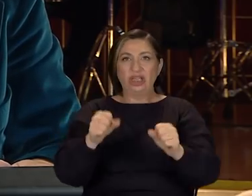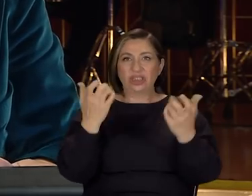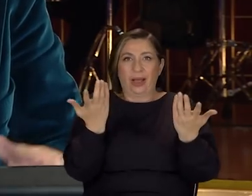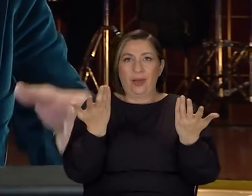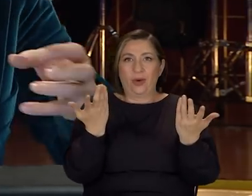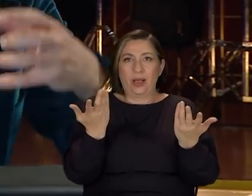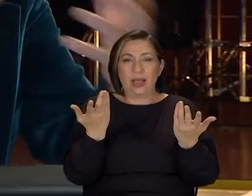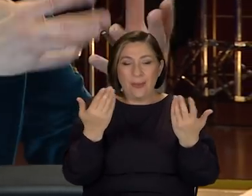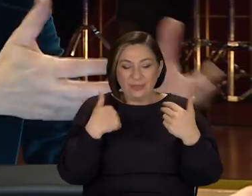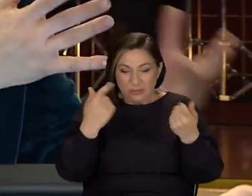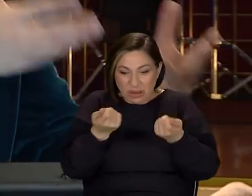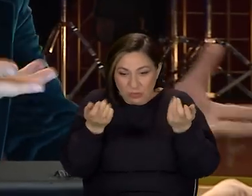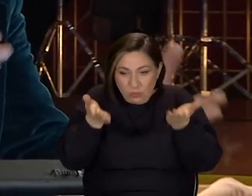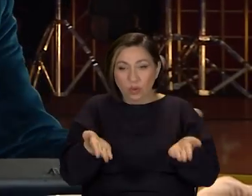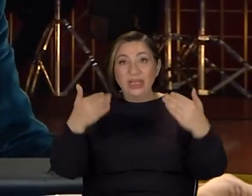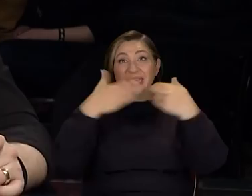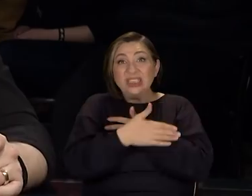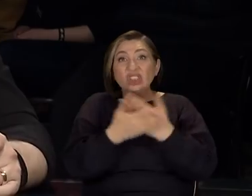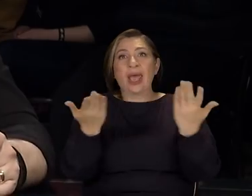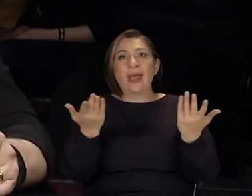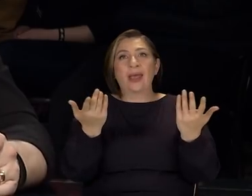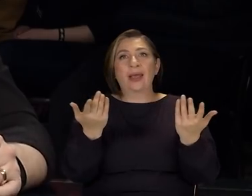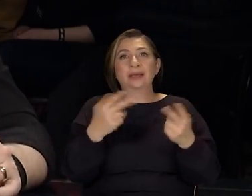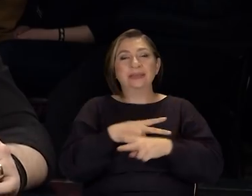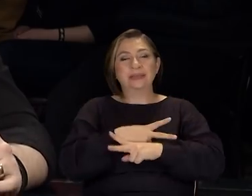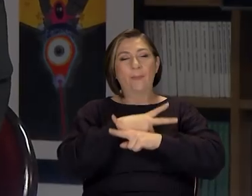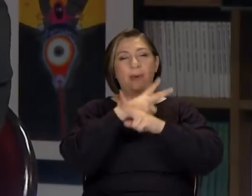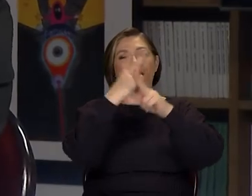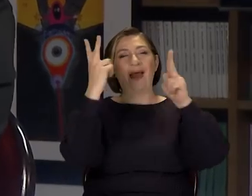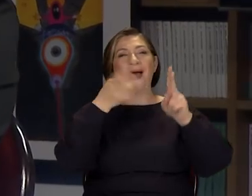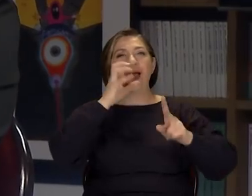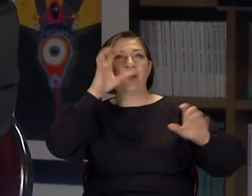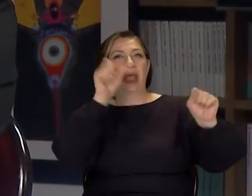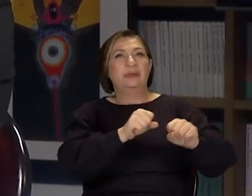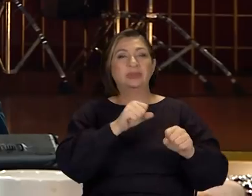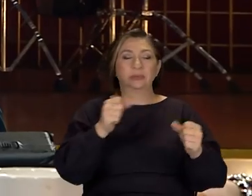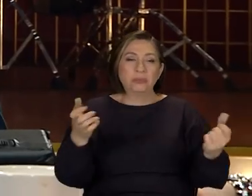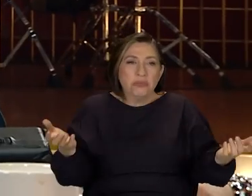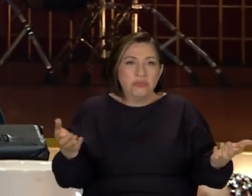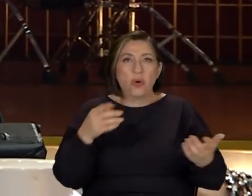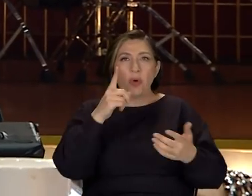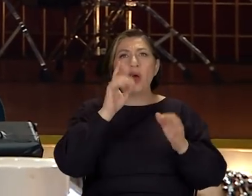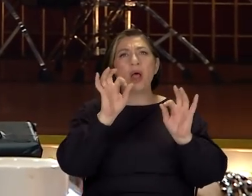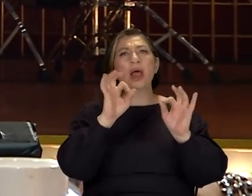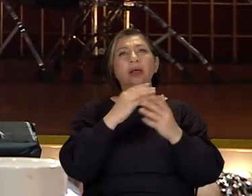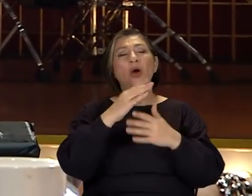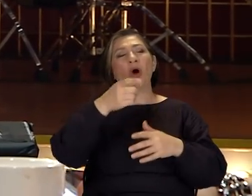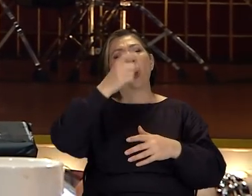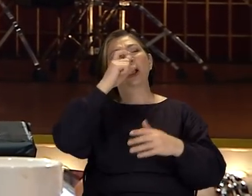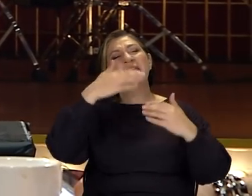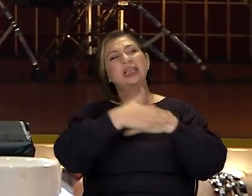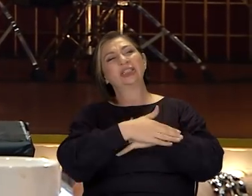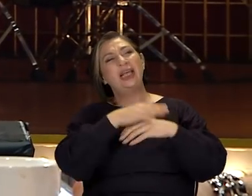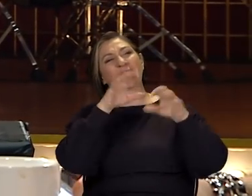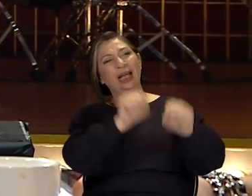halimiz yok ki. Aslında öyle. Yani işimiz bu geceler. Sabah diyor, karşılarda da yakalanmışlığımız ya var. Ya tabii o jargon devam ediyor. Okan Bayülgen'i